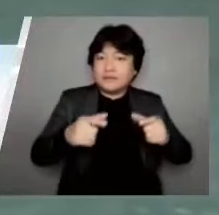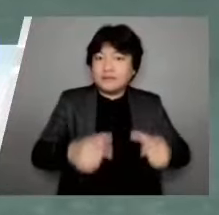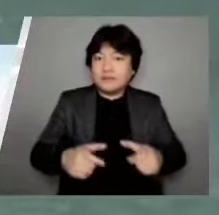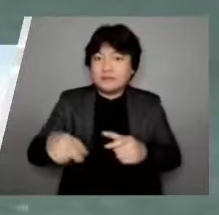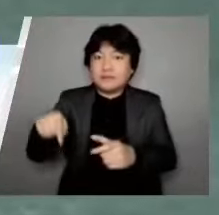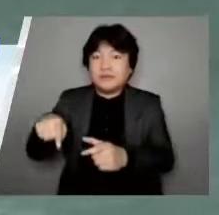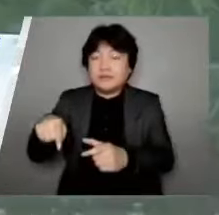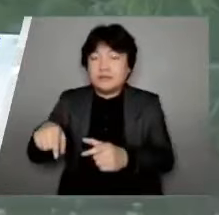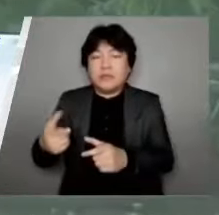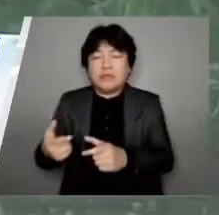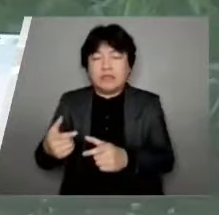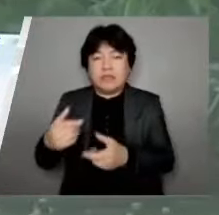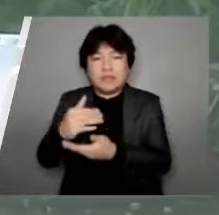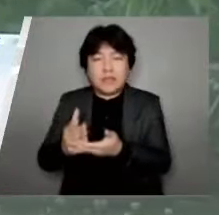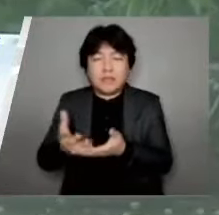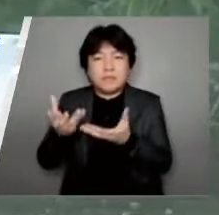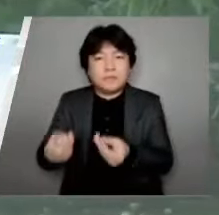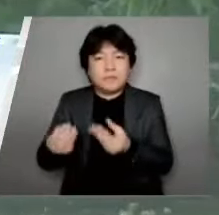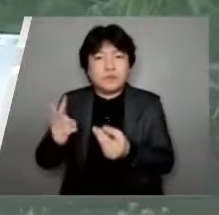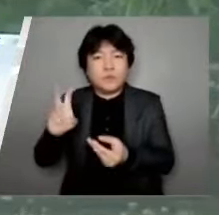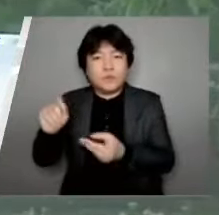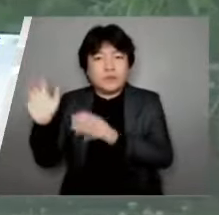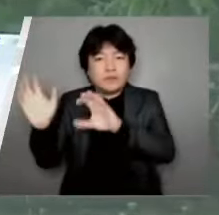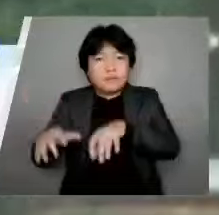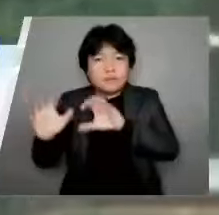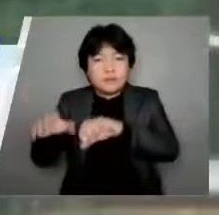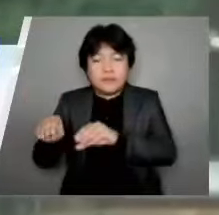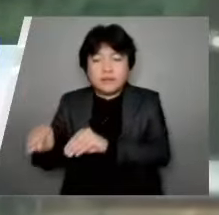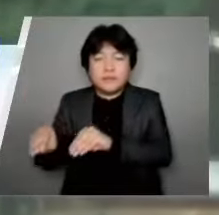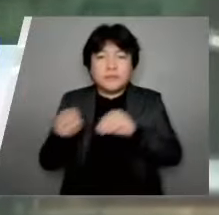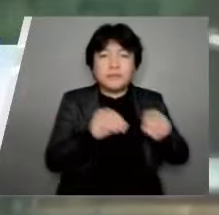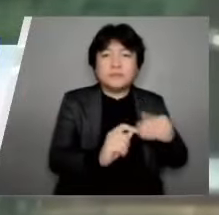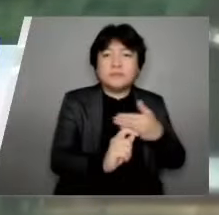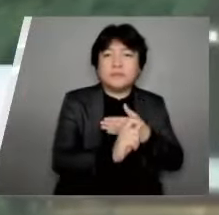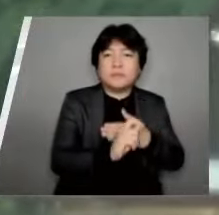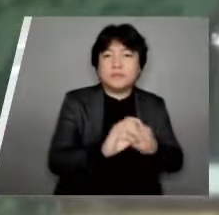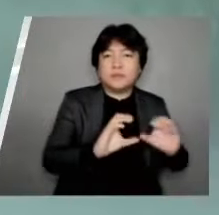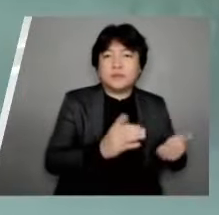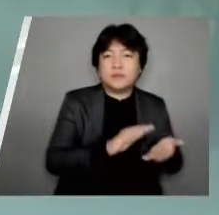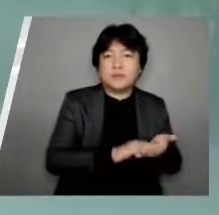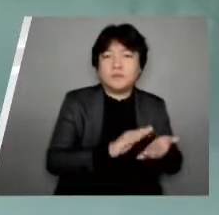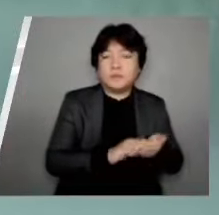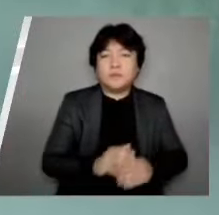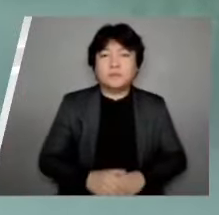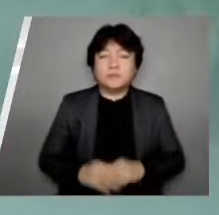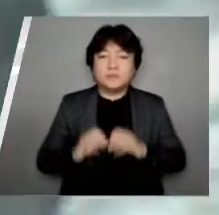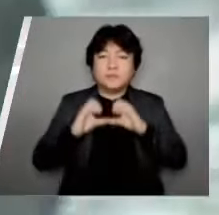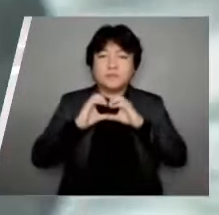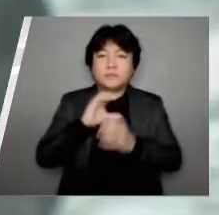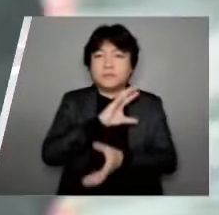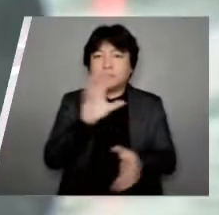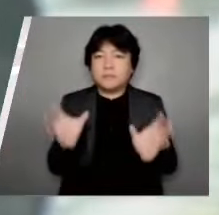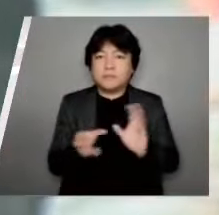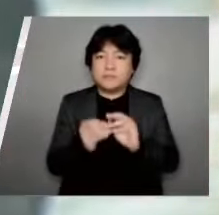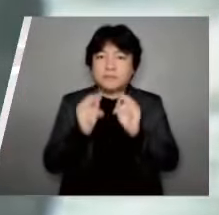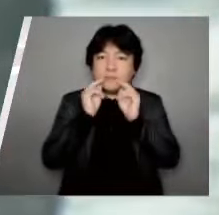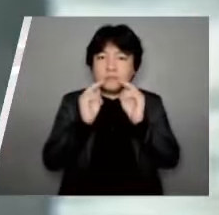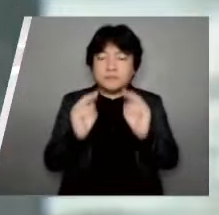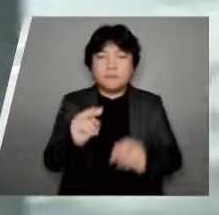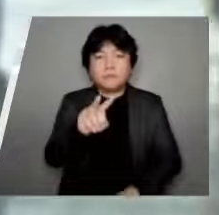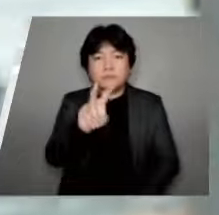sa stage at sa ikalawang palapag na classroom. Mula rito sa Quezon City, para sa GMA Integrated News, ako si Von Aquino, inyong